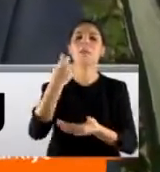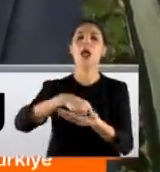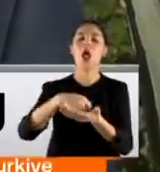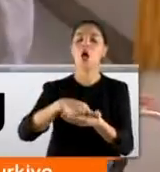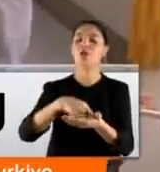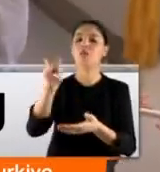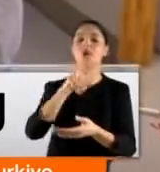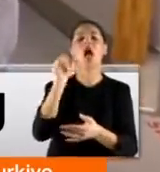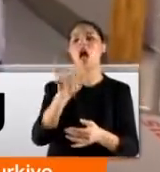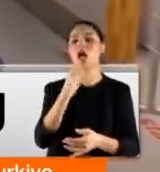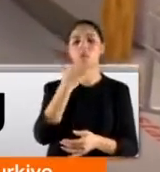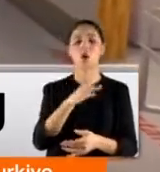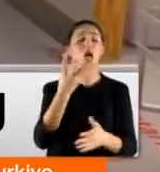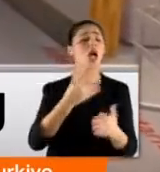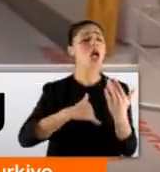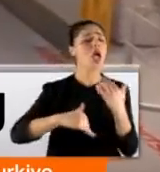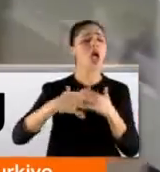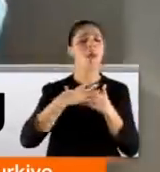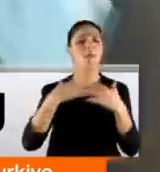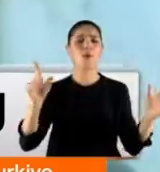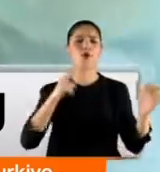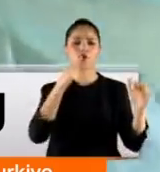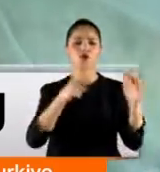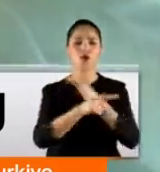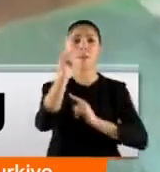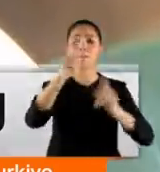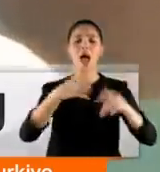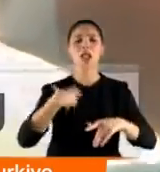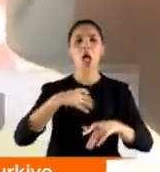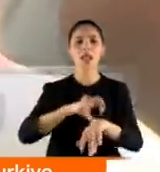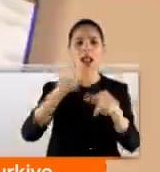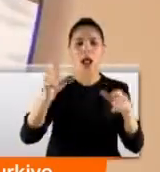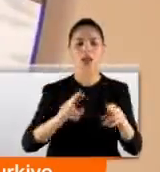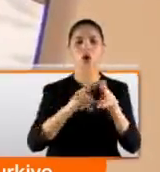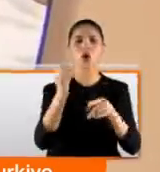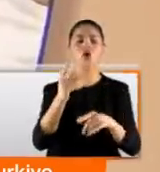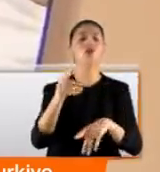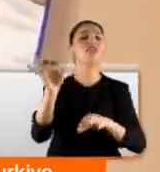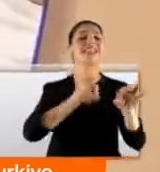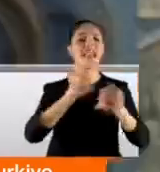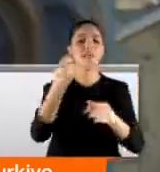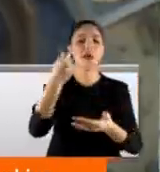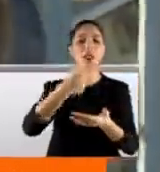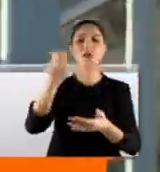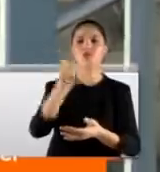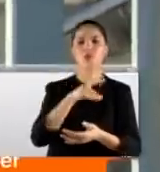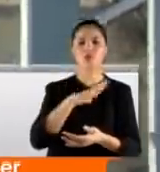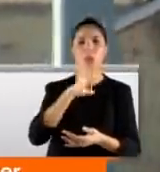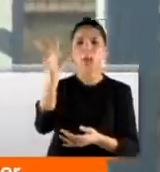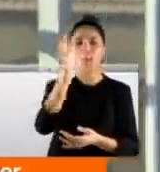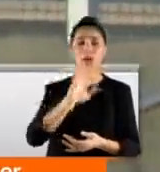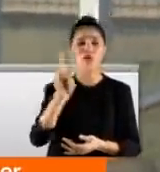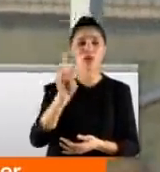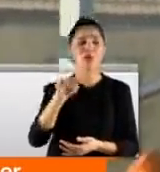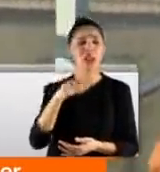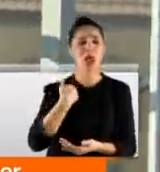edemez. En büyük şikayetlerden biri de yine bazı özel hastanelerin virüs testi için aldığı ücretler. 520 lira gibi